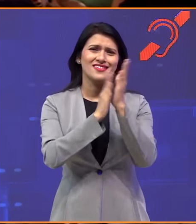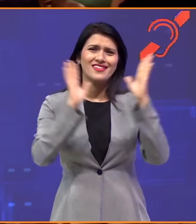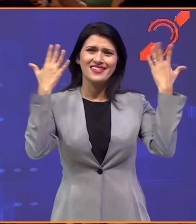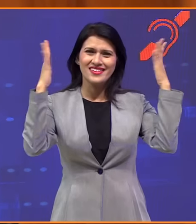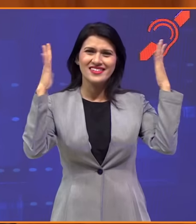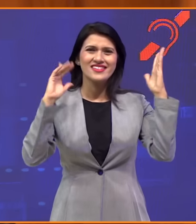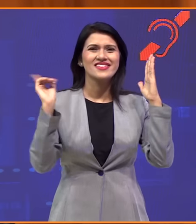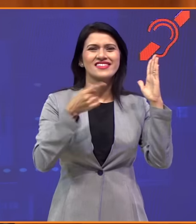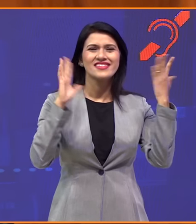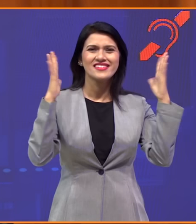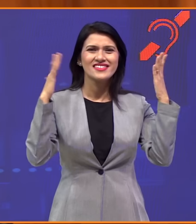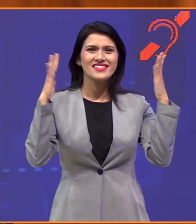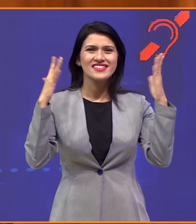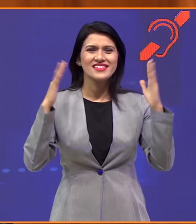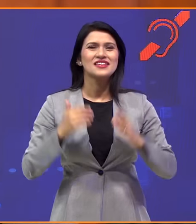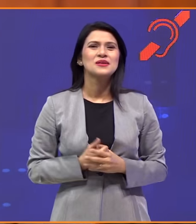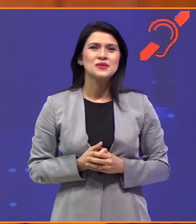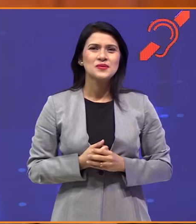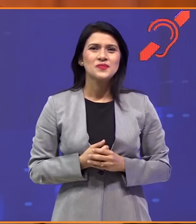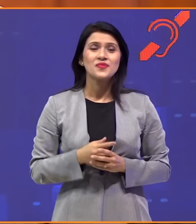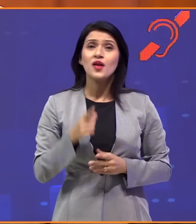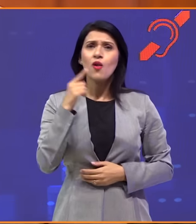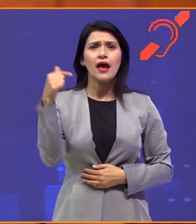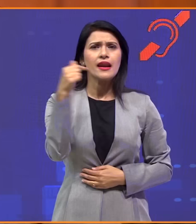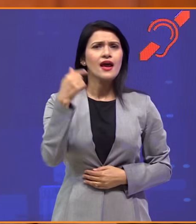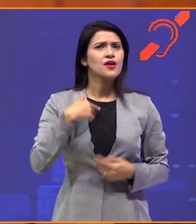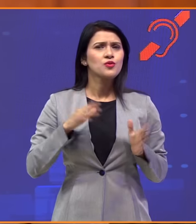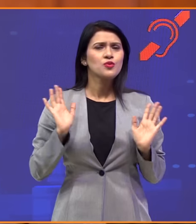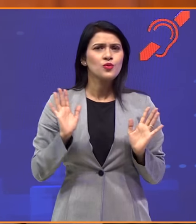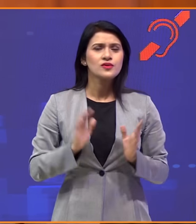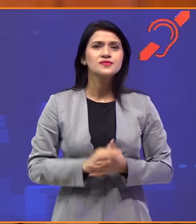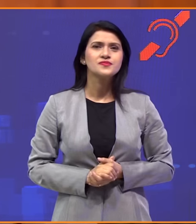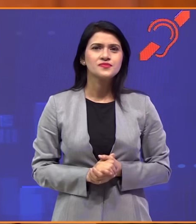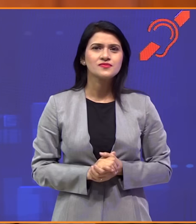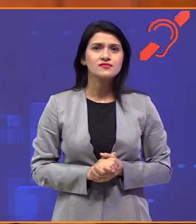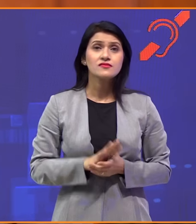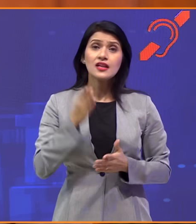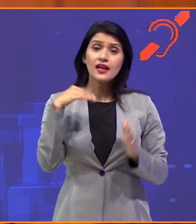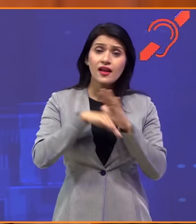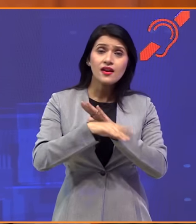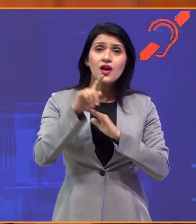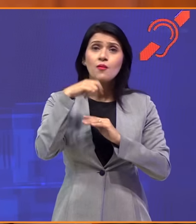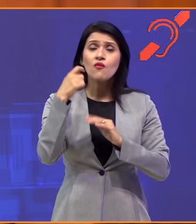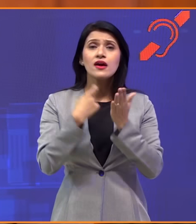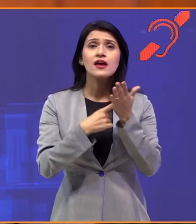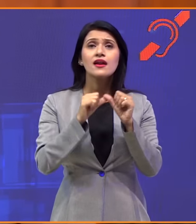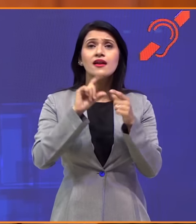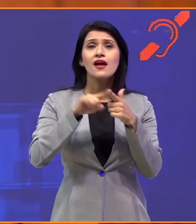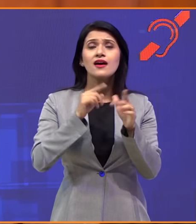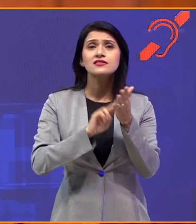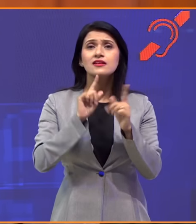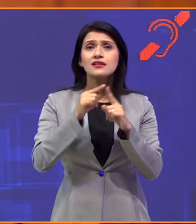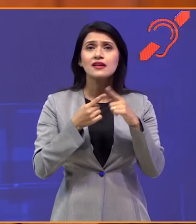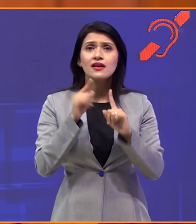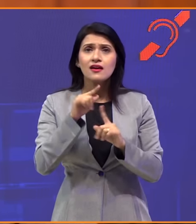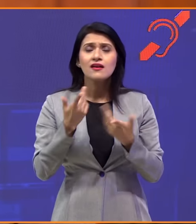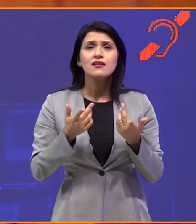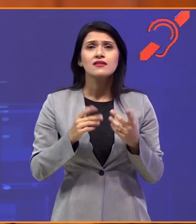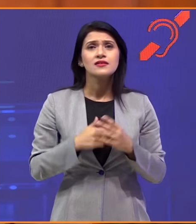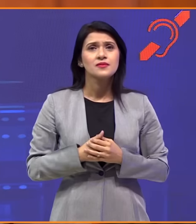था लेकिन आप तो कहते थे कि मैं नेगेटिव रोल नहीं करूंगा फिर राजनीति में नेगेटिव रोल किया फिर सरदार खान का रोल